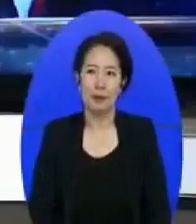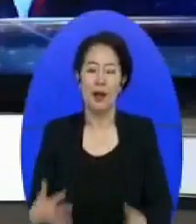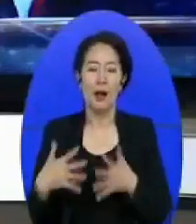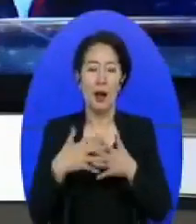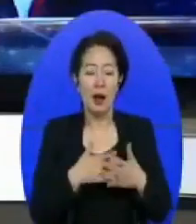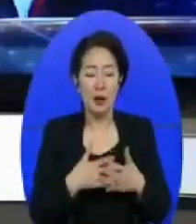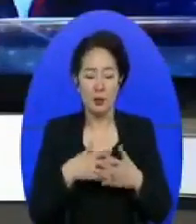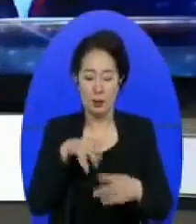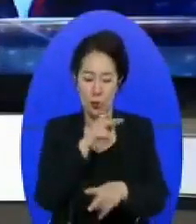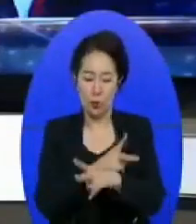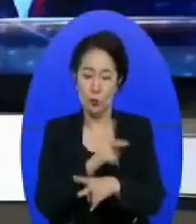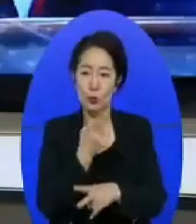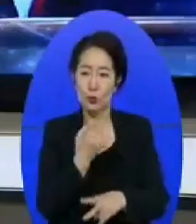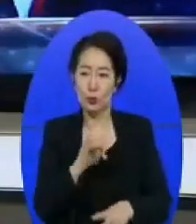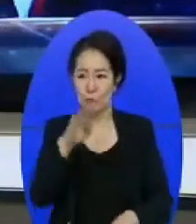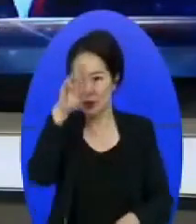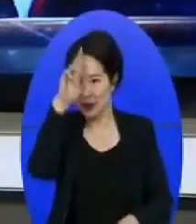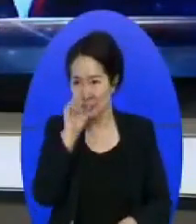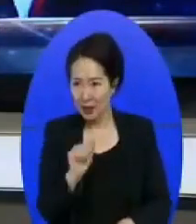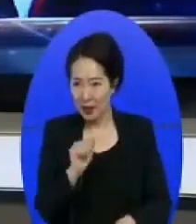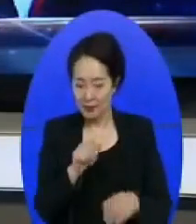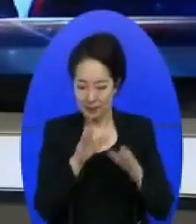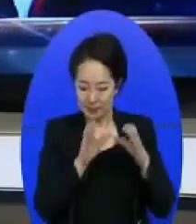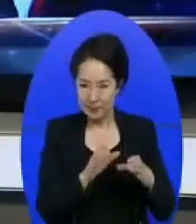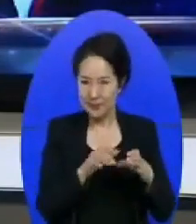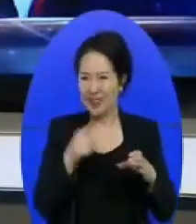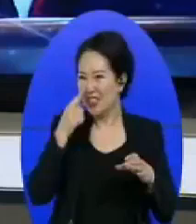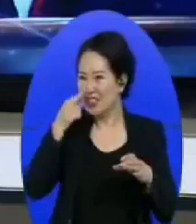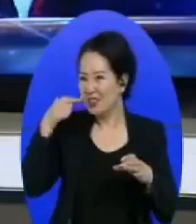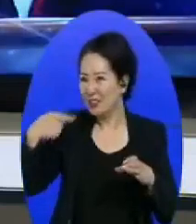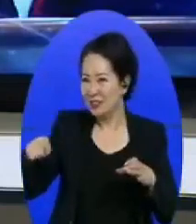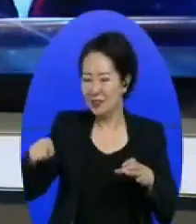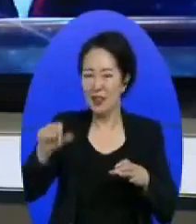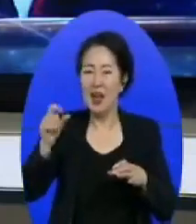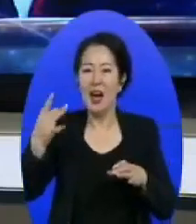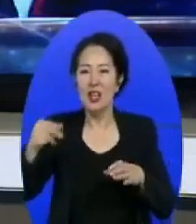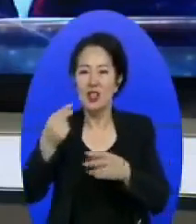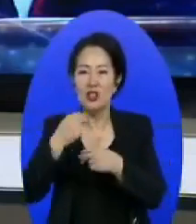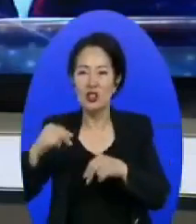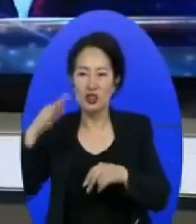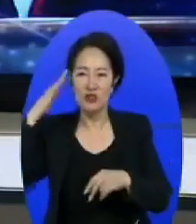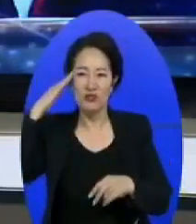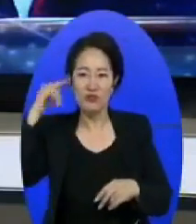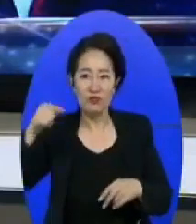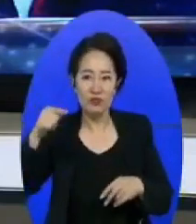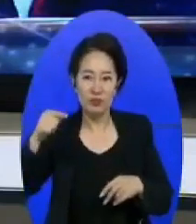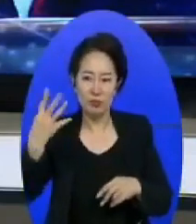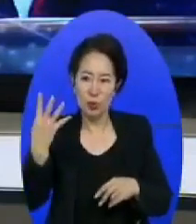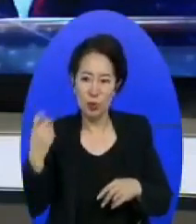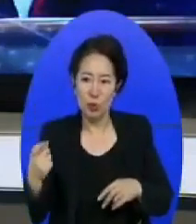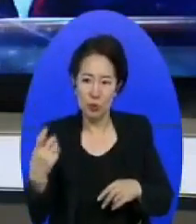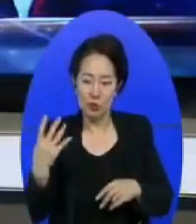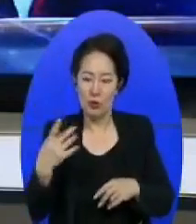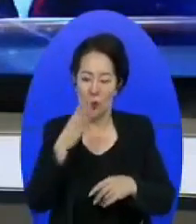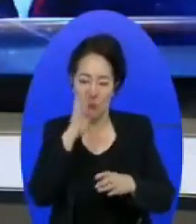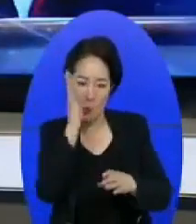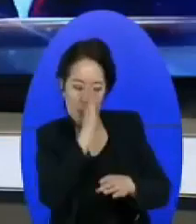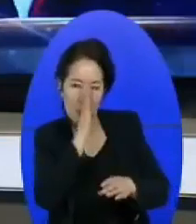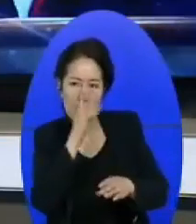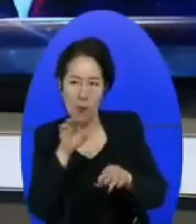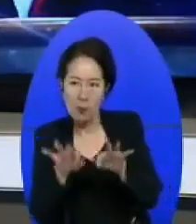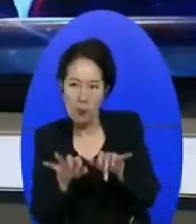Америкийн нэгдсэн улсын хууль зүйн яам бүгд найрамд Катард улсын ардын чөлөөлөх армийн 4 албахагчийг хакер ажиллагаа явуулсан үндсэлээр буруутгаж